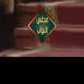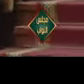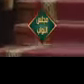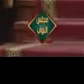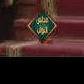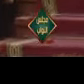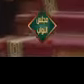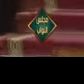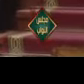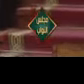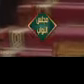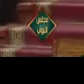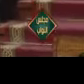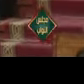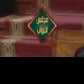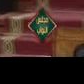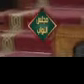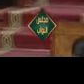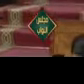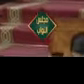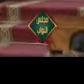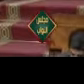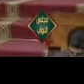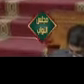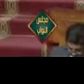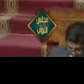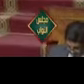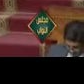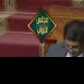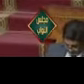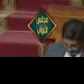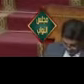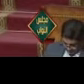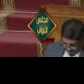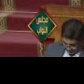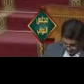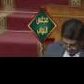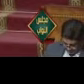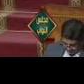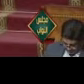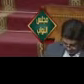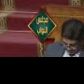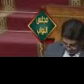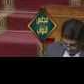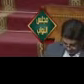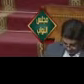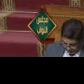الوزير ونحن في عهد هذه الحكومة اللي كنعتبرها أمال ديال المغاربة